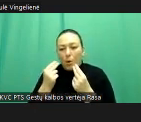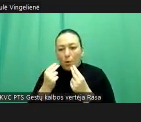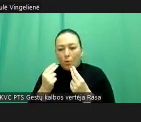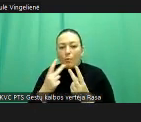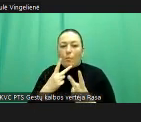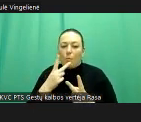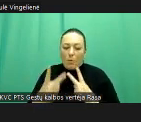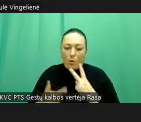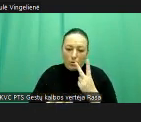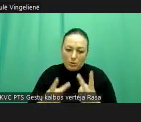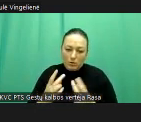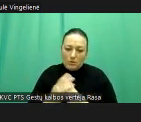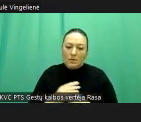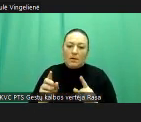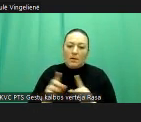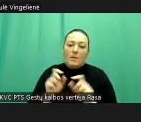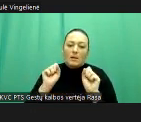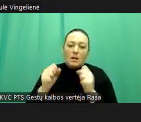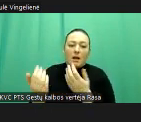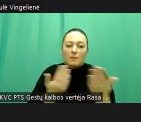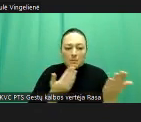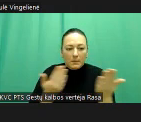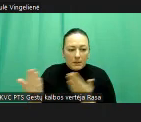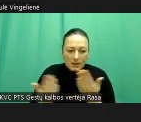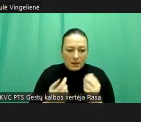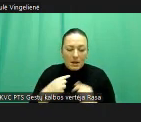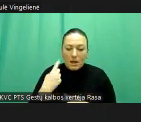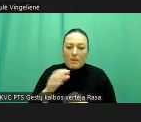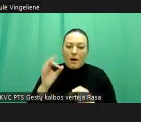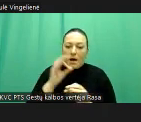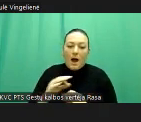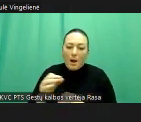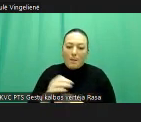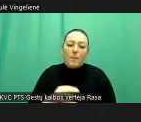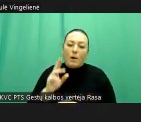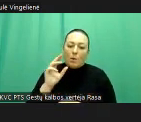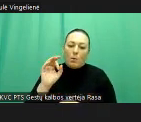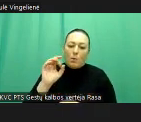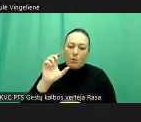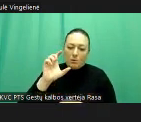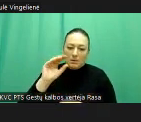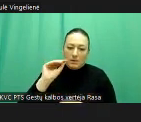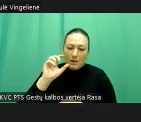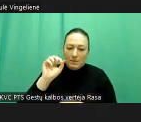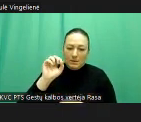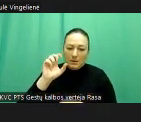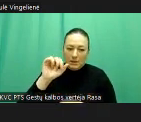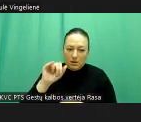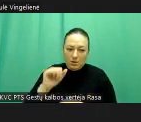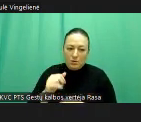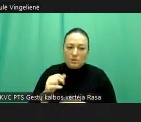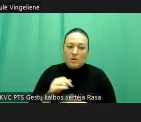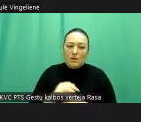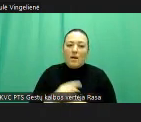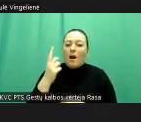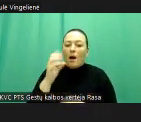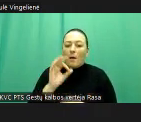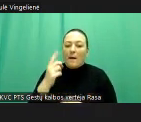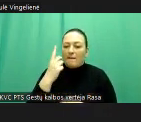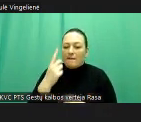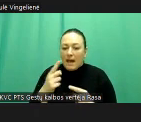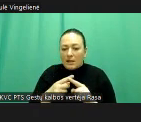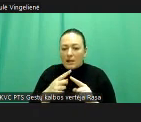Ir taip pat galite paskaityti, kad čia mes kalbame apie koncepcijas ir turinį vienos disciplinos, vieno dalyko su